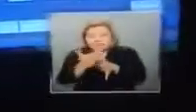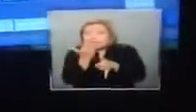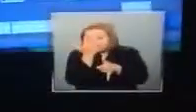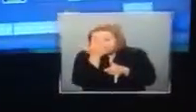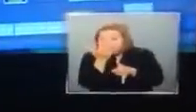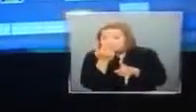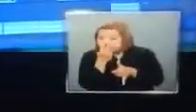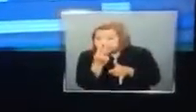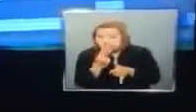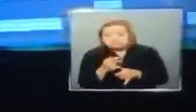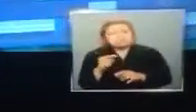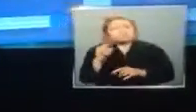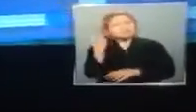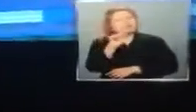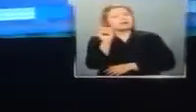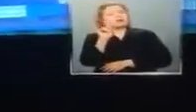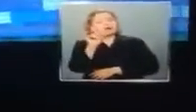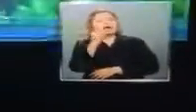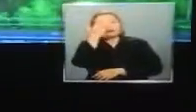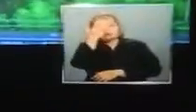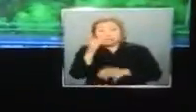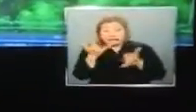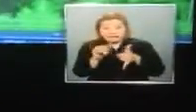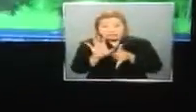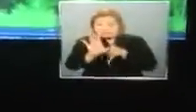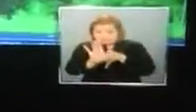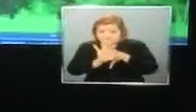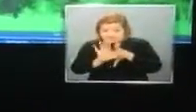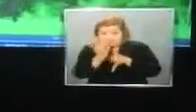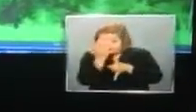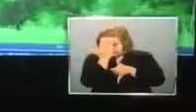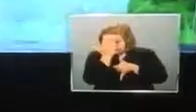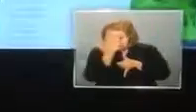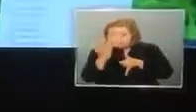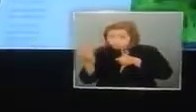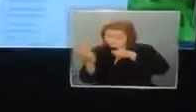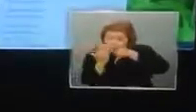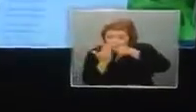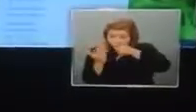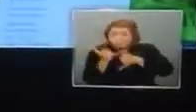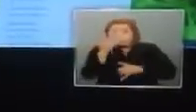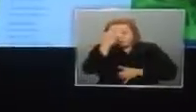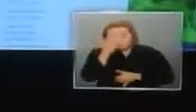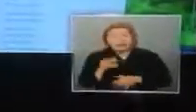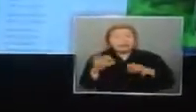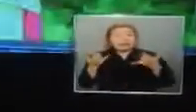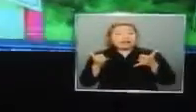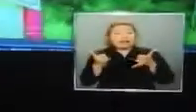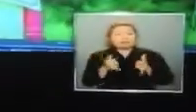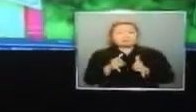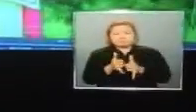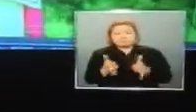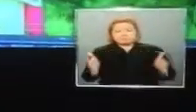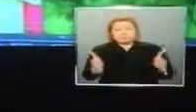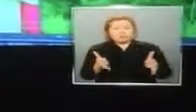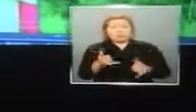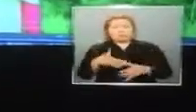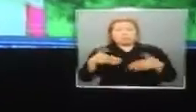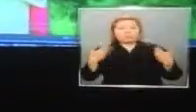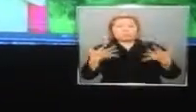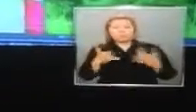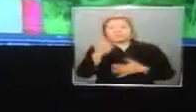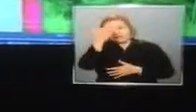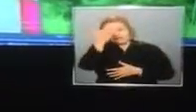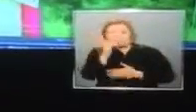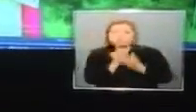ากหน้าจะมีประโยชน์ยังไงบ้างหนึ่งก็คือฉากหน้ามันช่วยในการเพิ่มมิติไม่ใช่อยู่ๆก็เจอแต่ตัวละครเลยถ้ามันมีฉากหน้าเป็นต้นไ